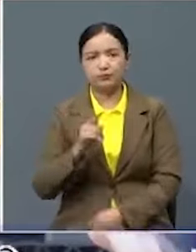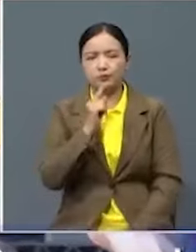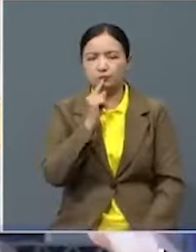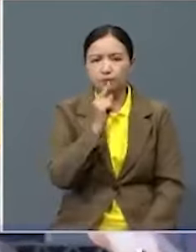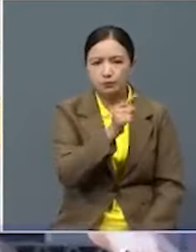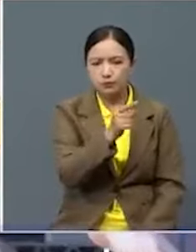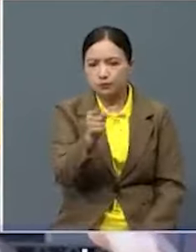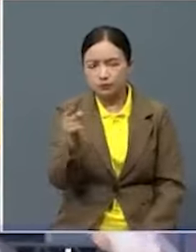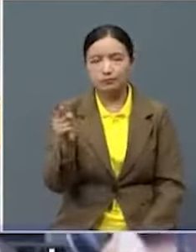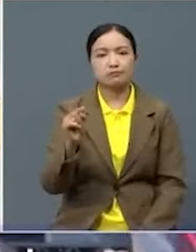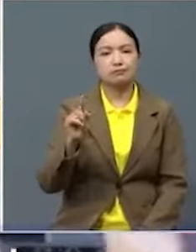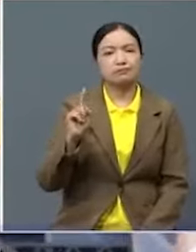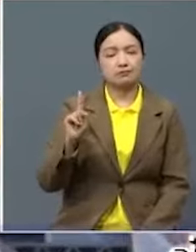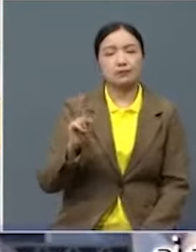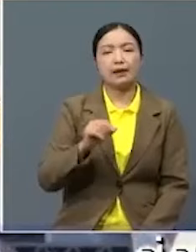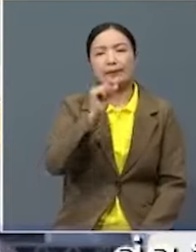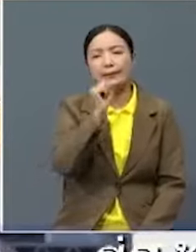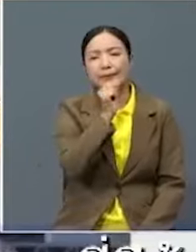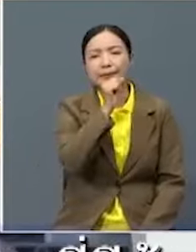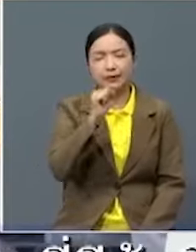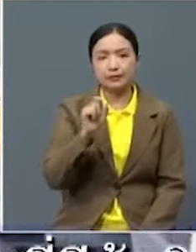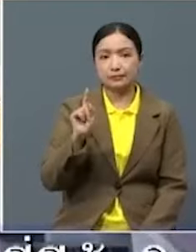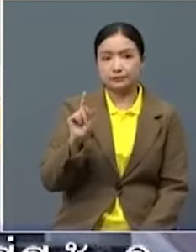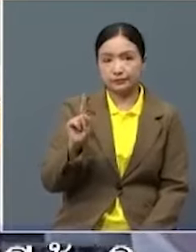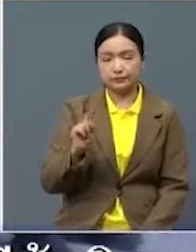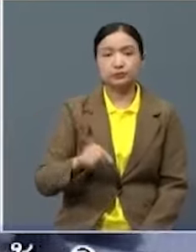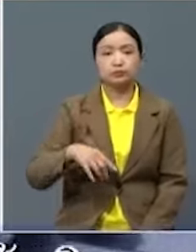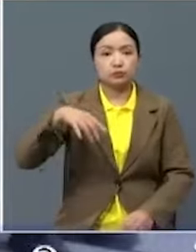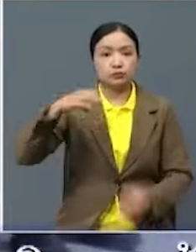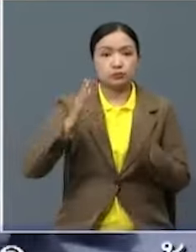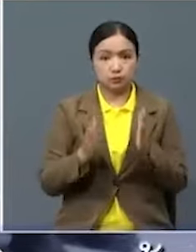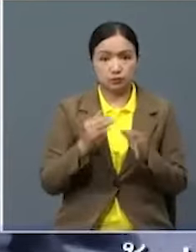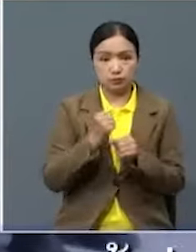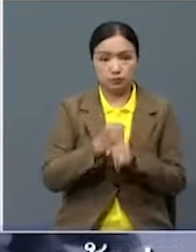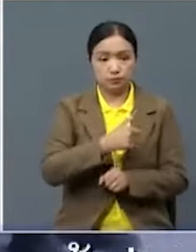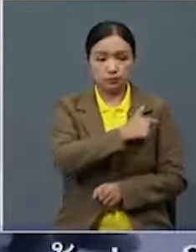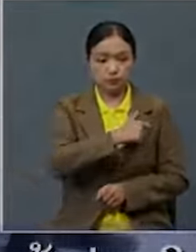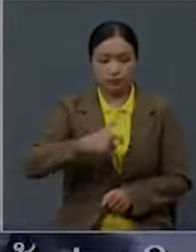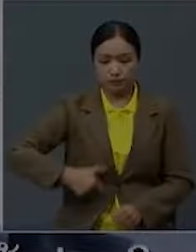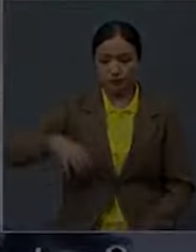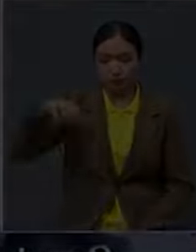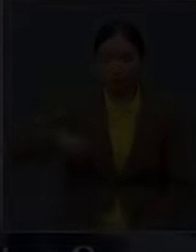พนักงานเหเรือ1นายและเจ้าหน้าที่สำนักพระราชวังจำนวน3นายด้วยกันค่ะ